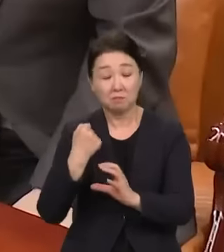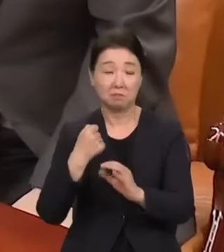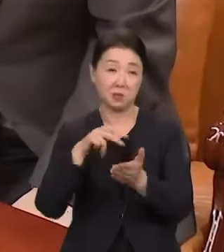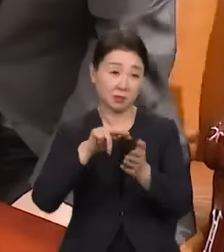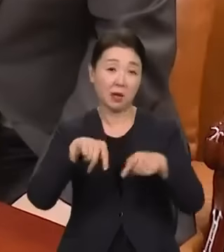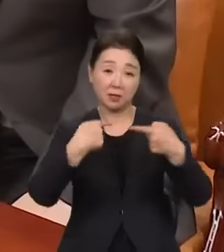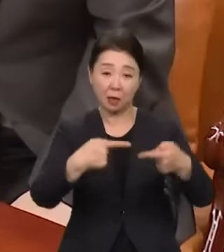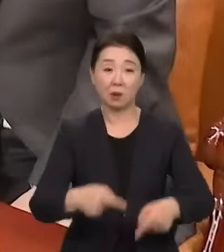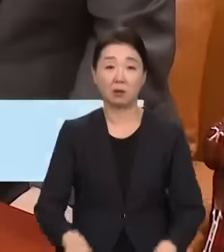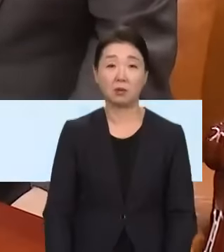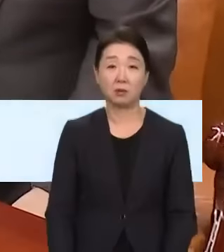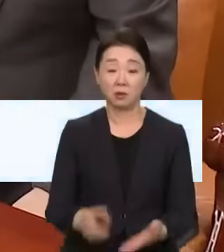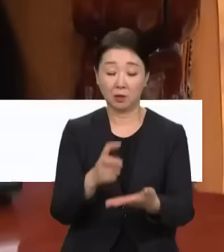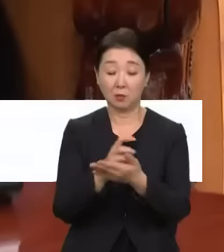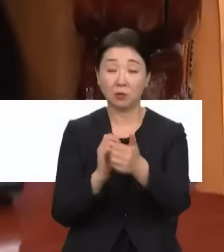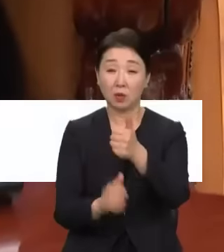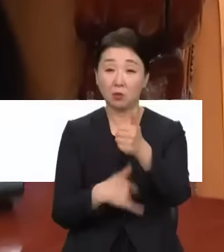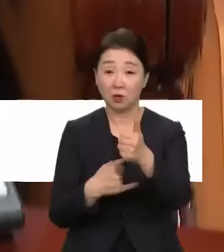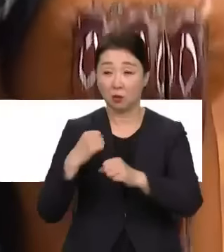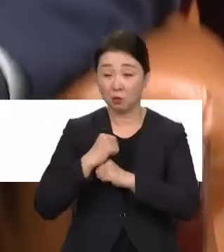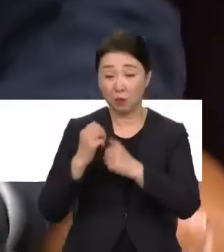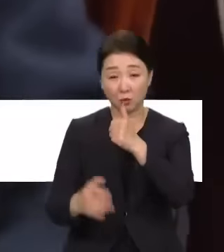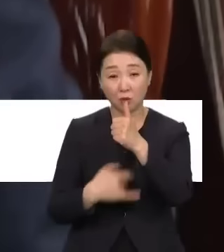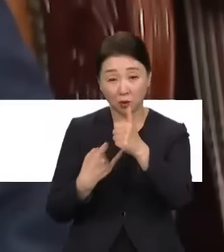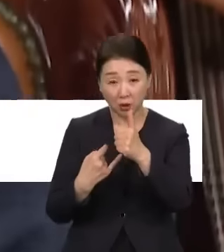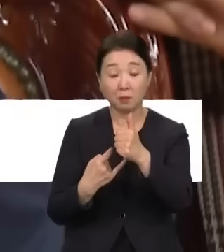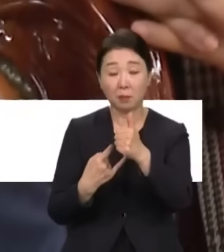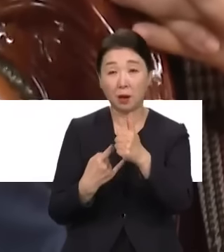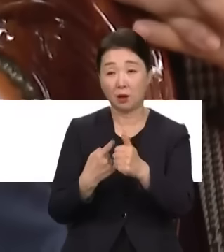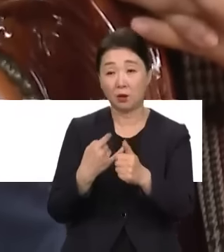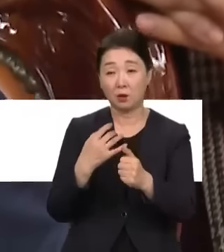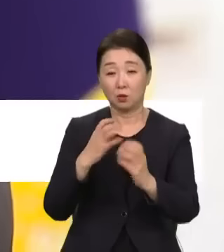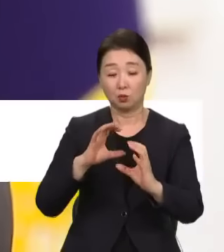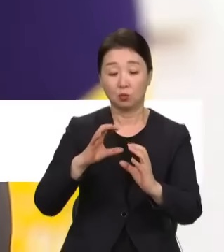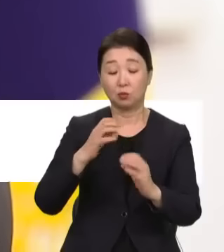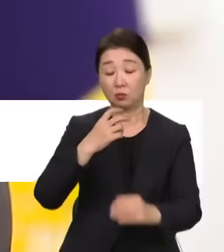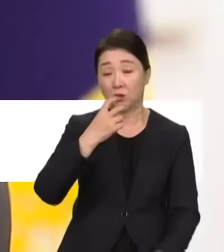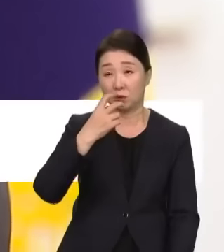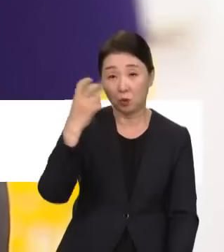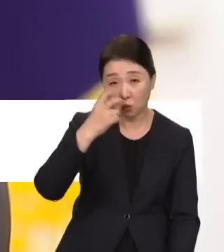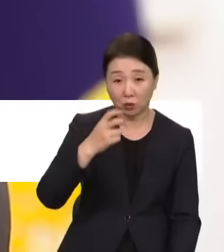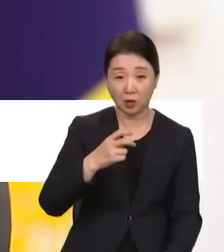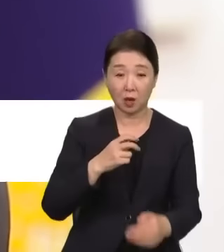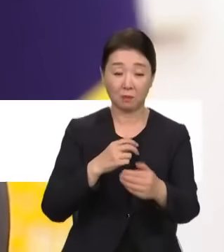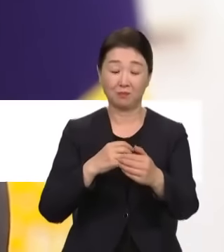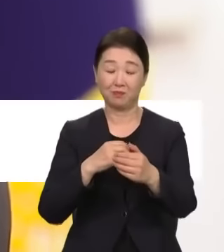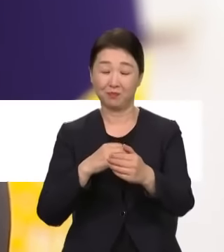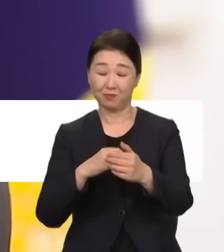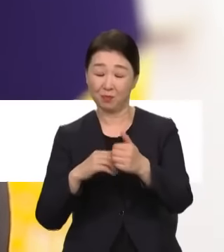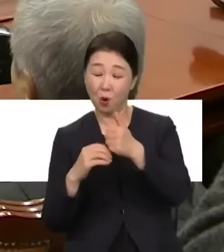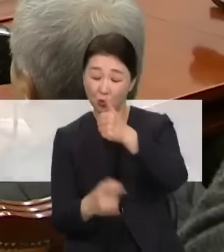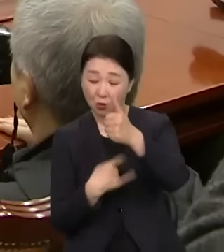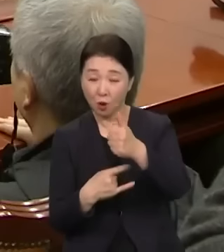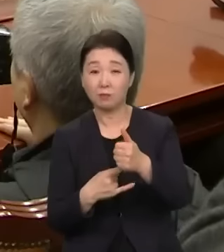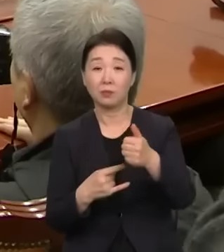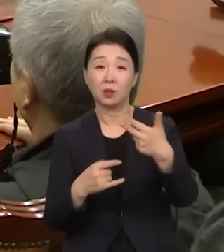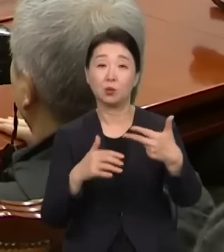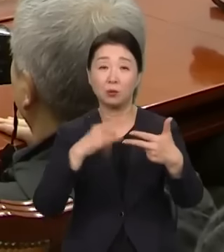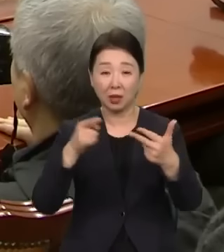오늘 중 법사위, 국방위를 중심으로 한 7명의 국정조사위원 명단을 의장실에 제출한다는 방침입니다.